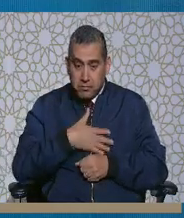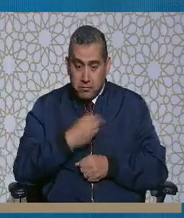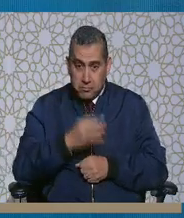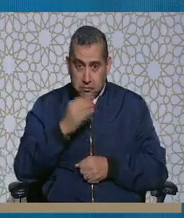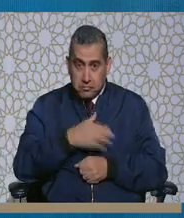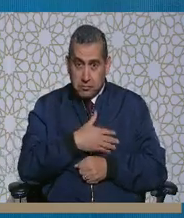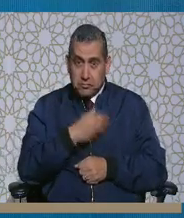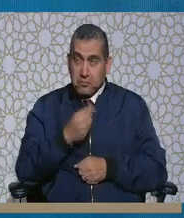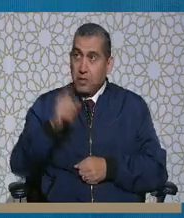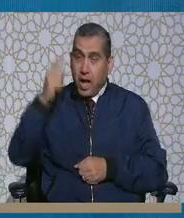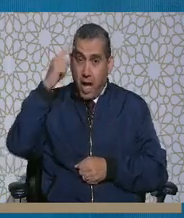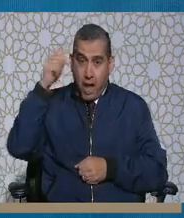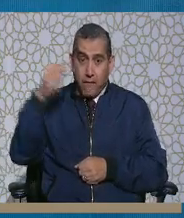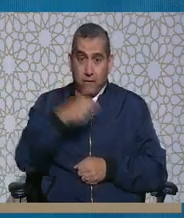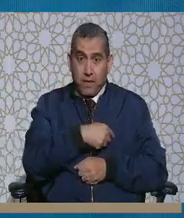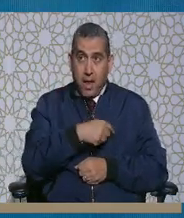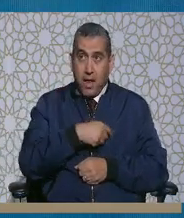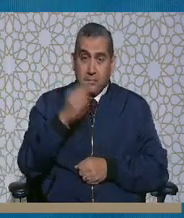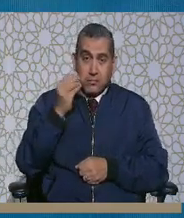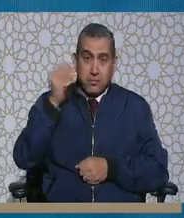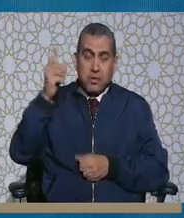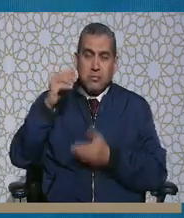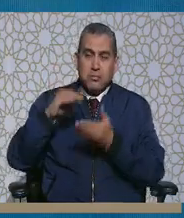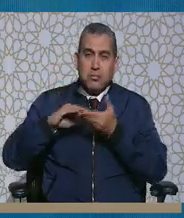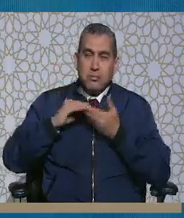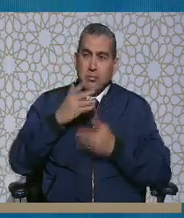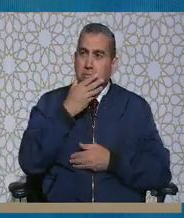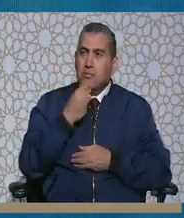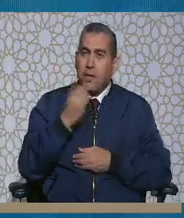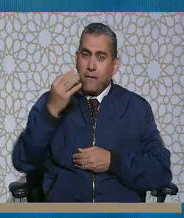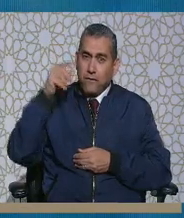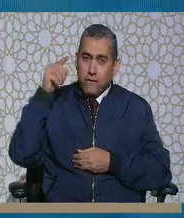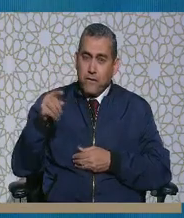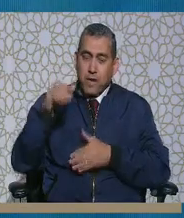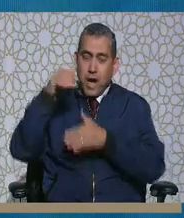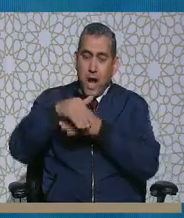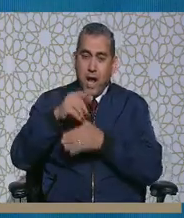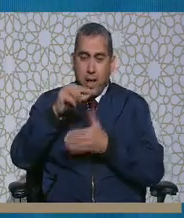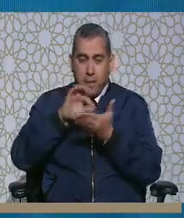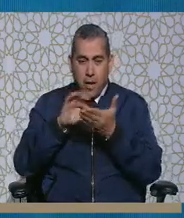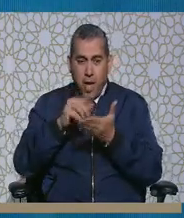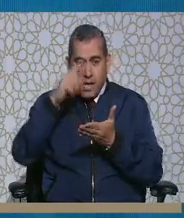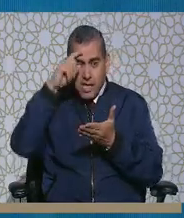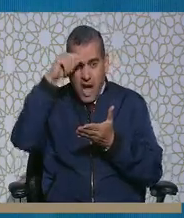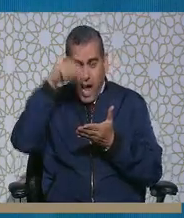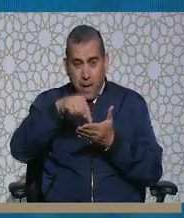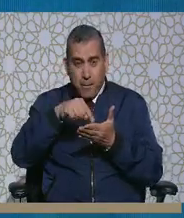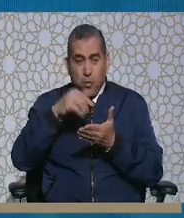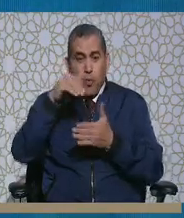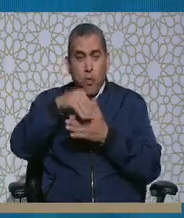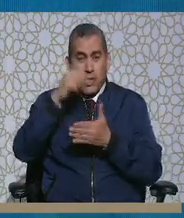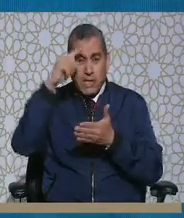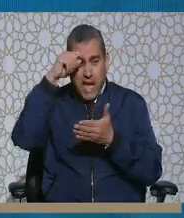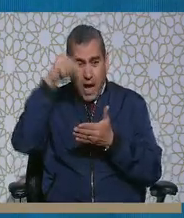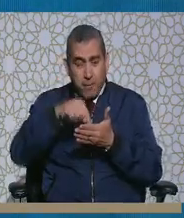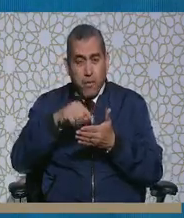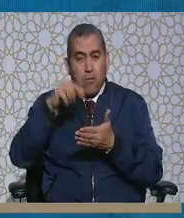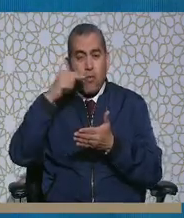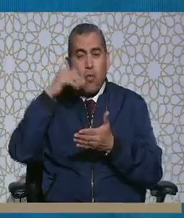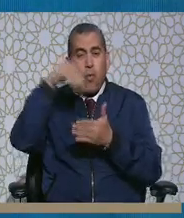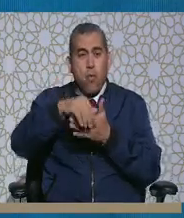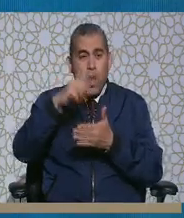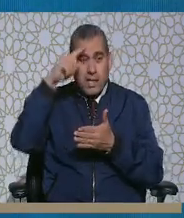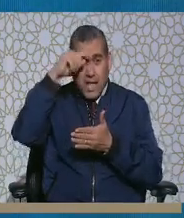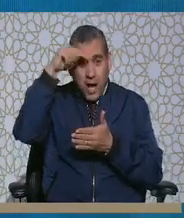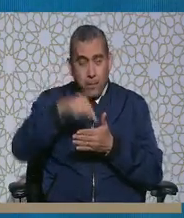لما تعتقد ان في شيء جميل خلف القدر وداخل القدر ويسكن في القدر لان